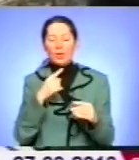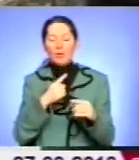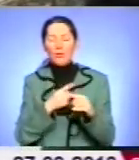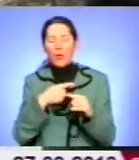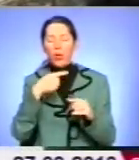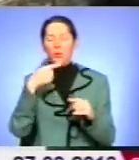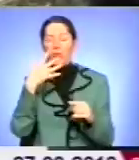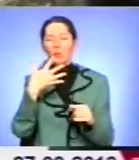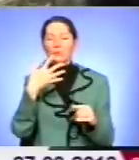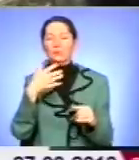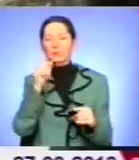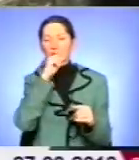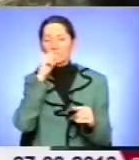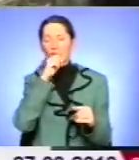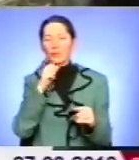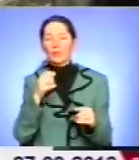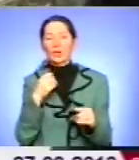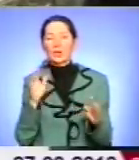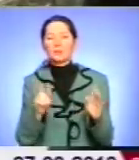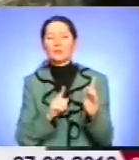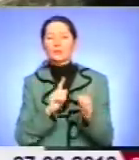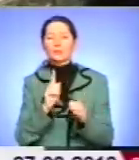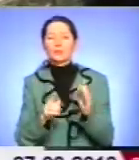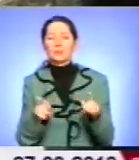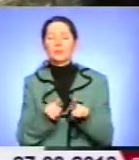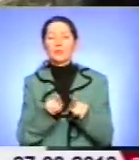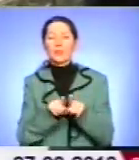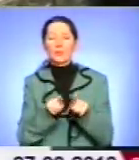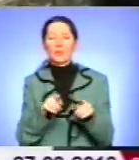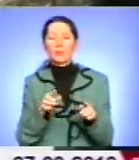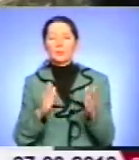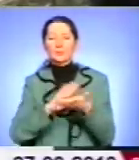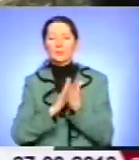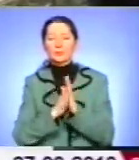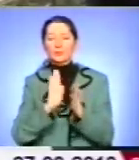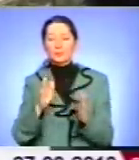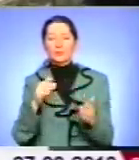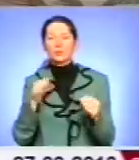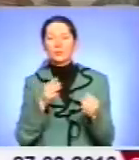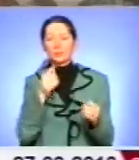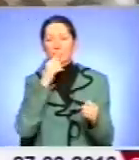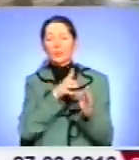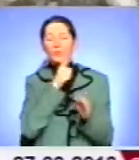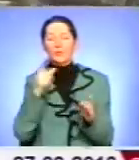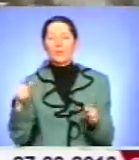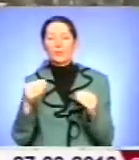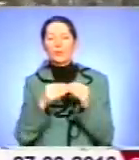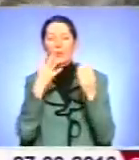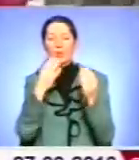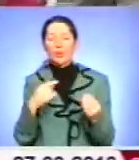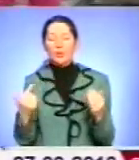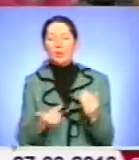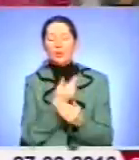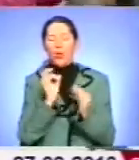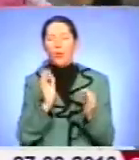Тобто таке коливання, нестабільні погодні умови зберігатимуться на Тернопільщині ще найближчі 10 днів. І знову синоптики